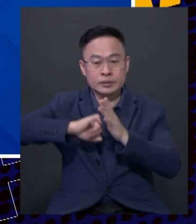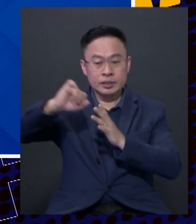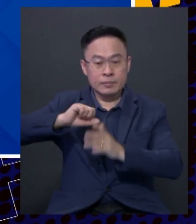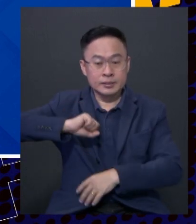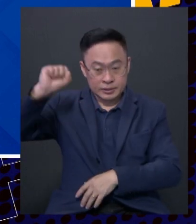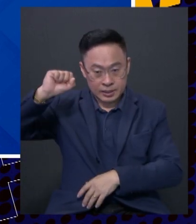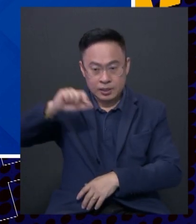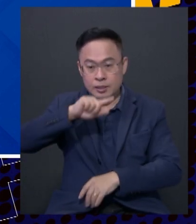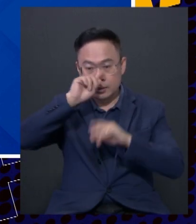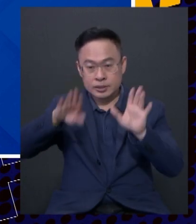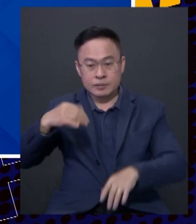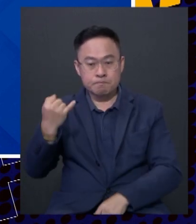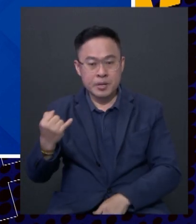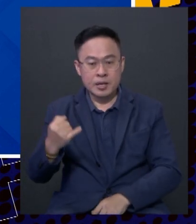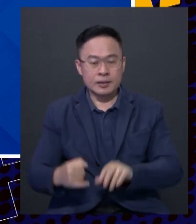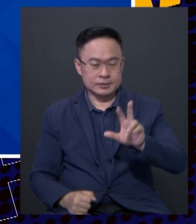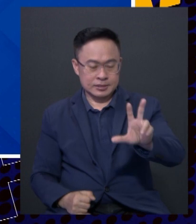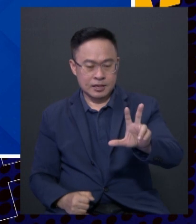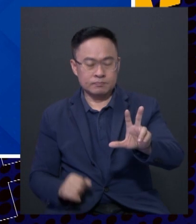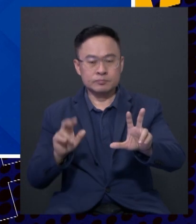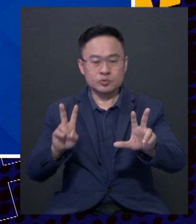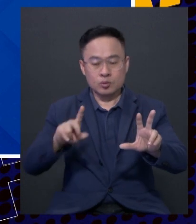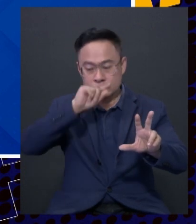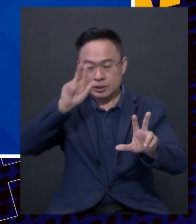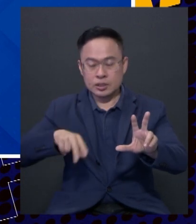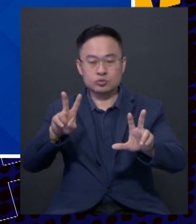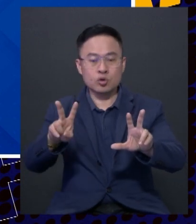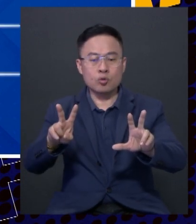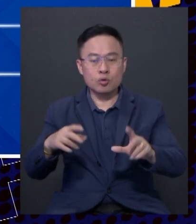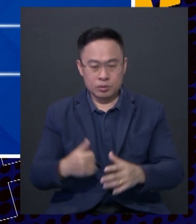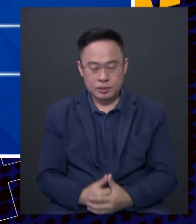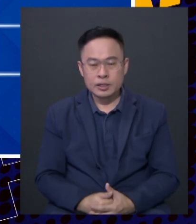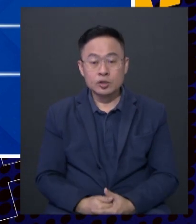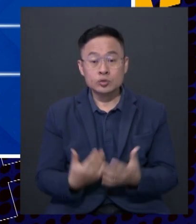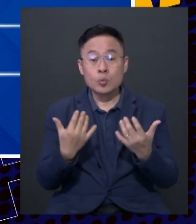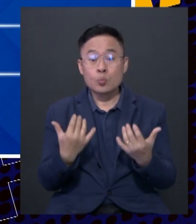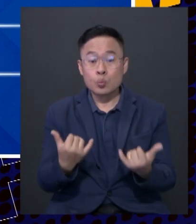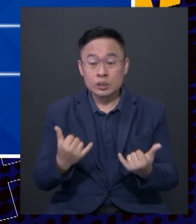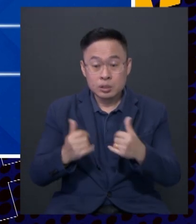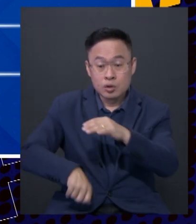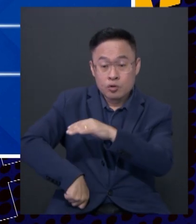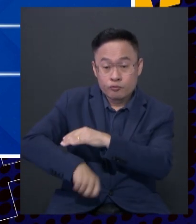ติไร้พ่าย6นัดของไชน่าเป็นที่เรียบร้อยแล้วค่ะส่วนเย็นวันนี้ค่ะ